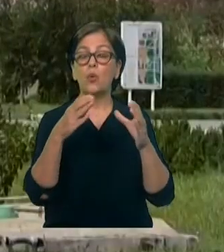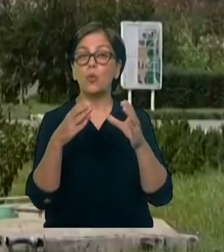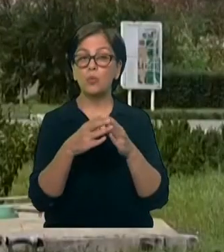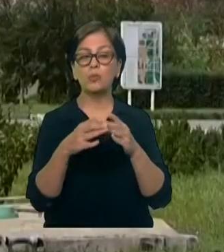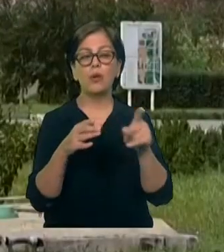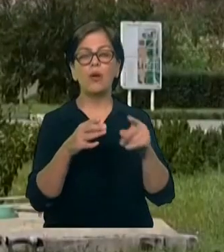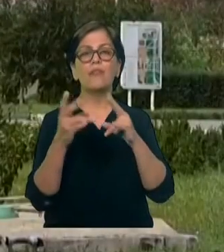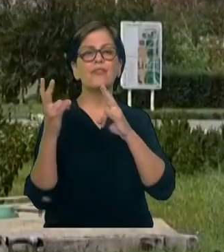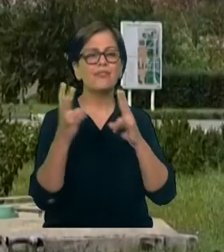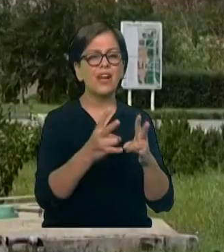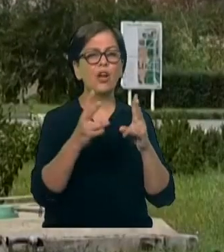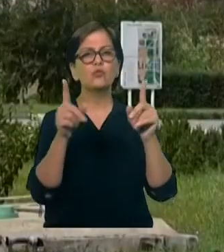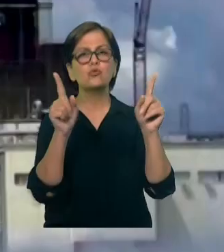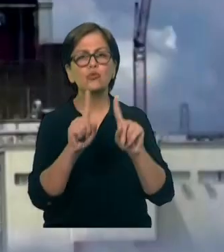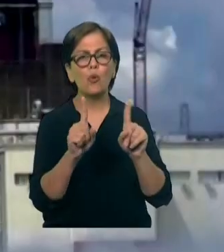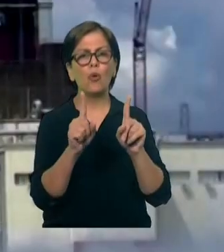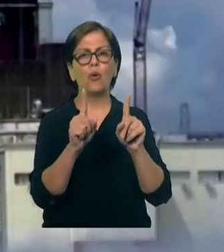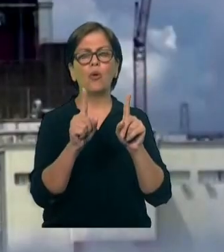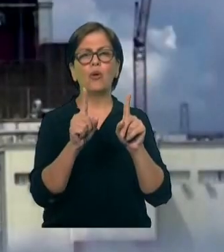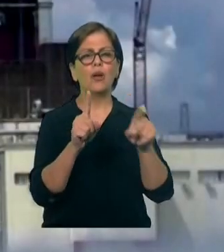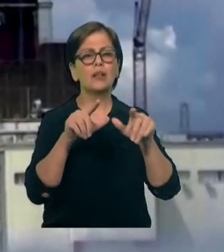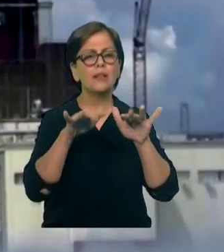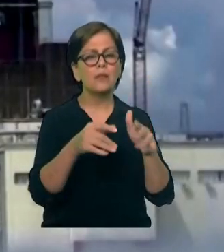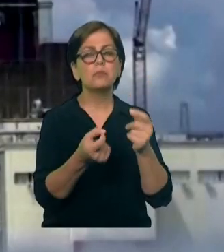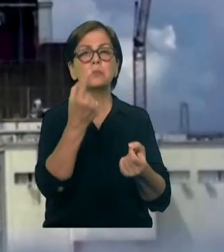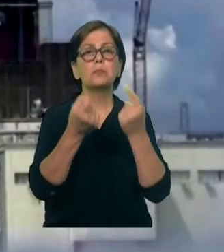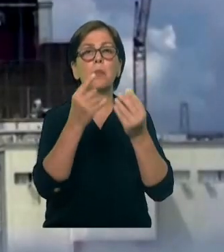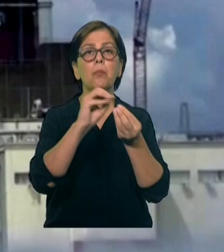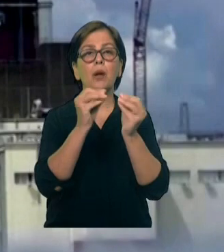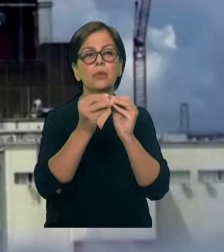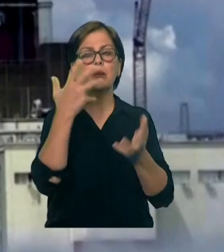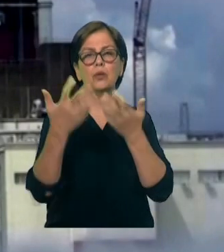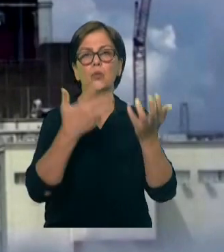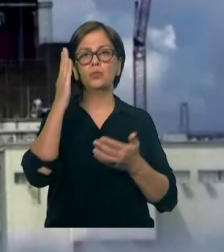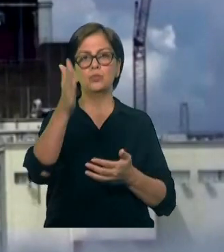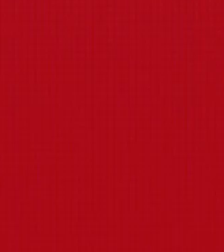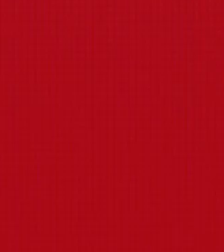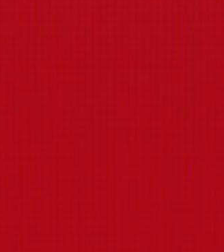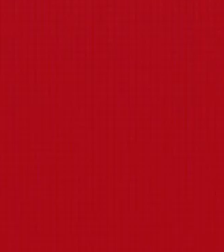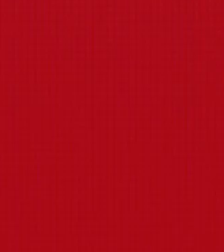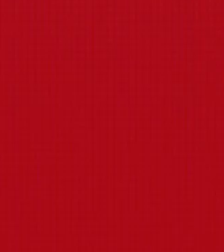stansiyaya dəymiş fiziki zərəri, həmçinin onun işində yarana biləcək problemləri araşdıracaq.